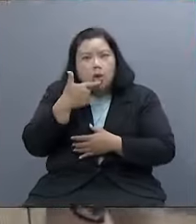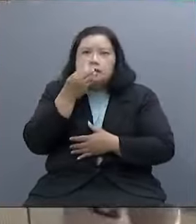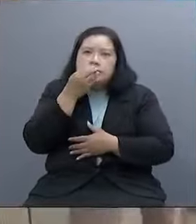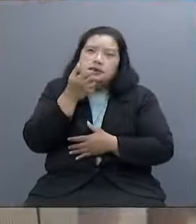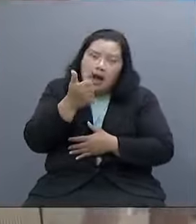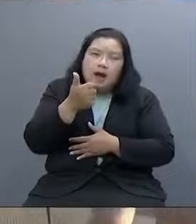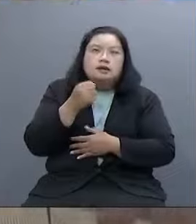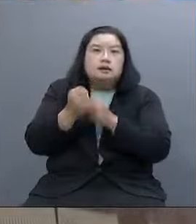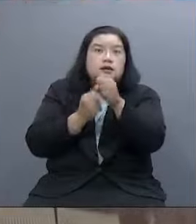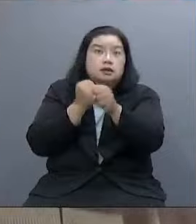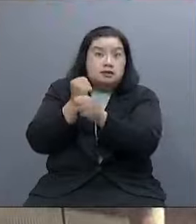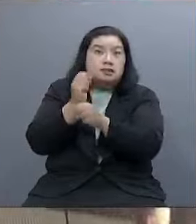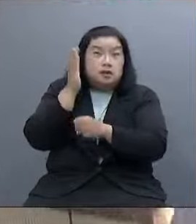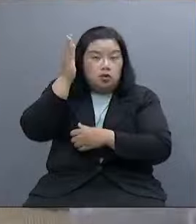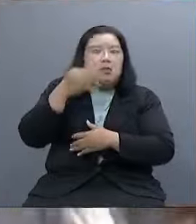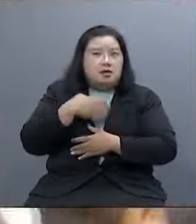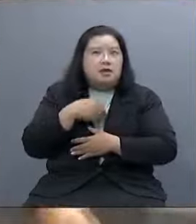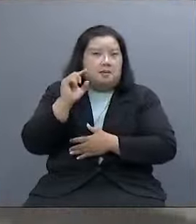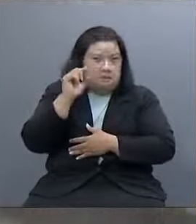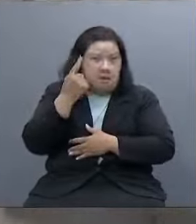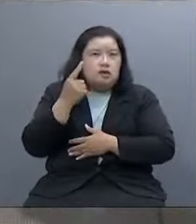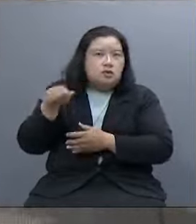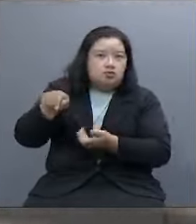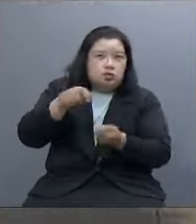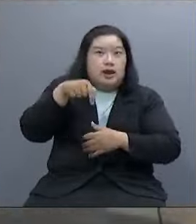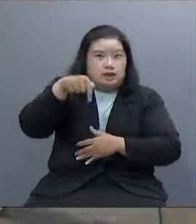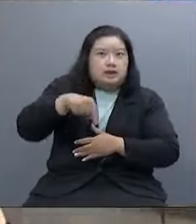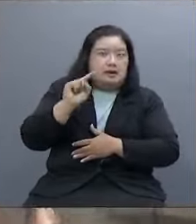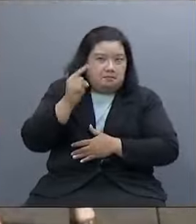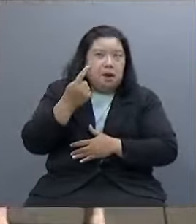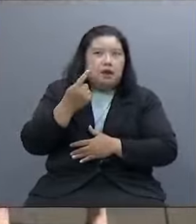จะกลับมาเล่นน้ำที่สงกรานต์ที่อำเภอเบตงกับ